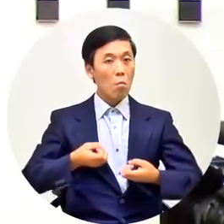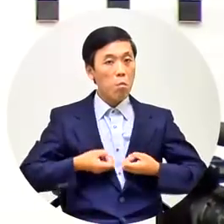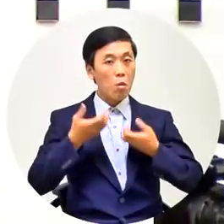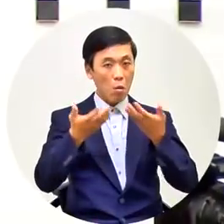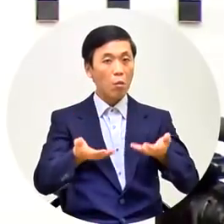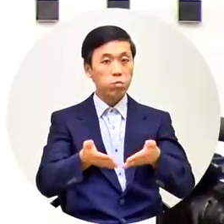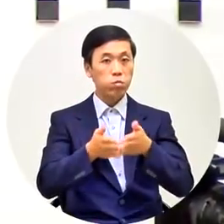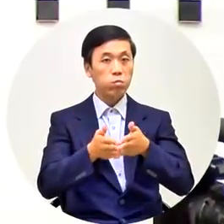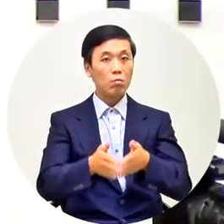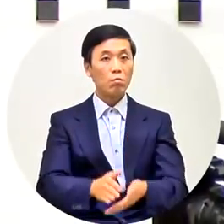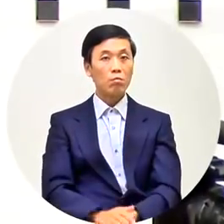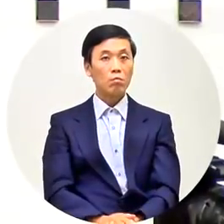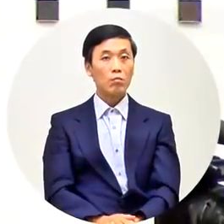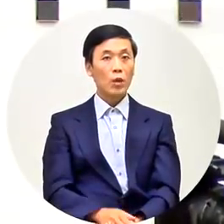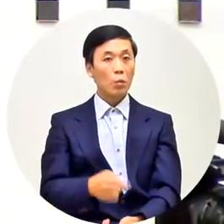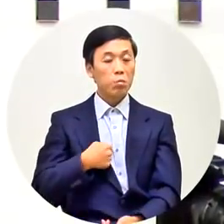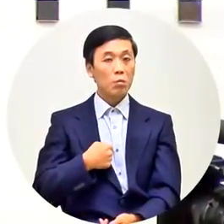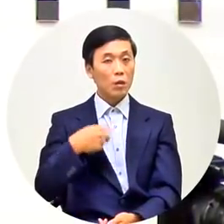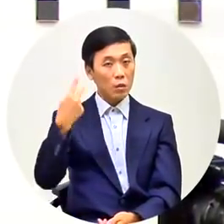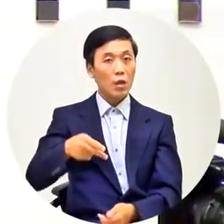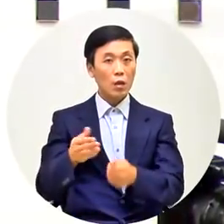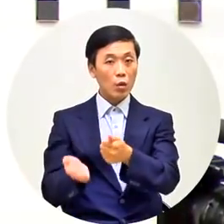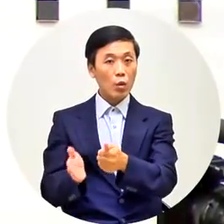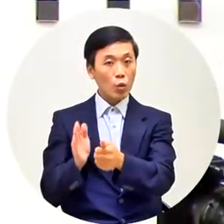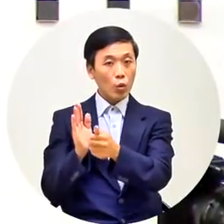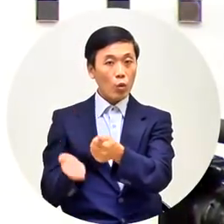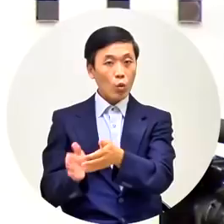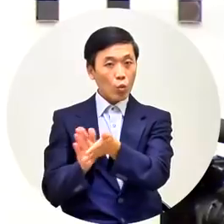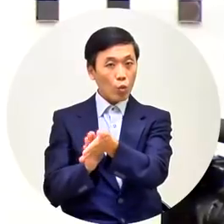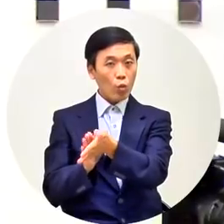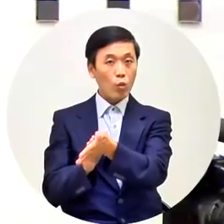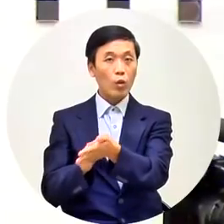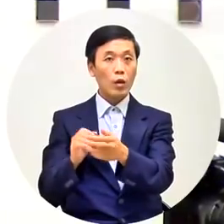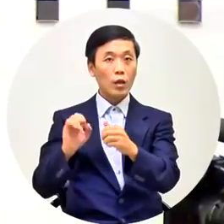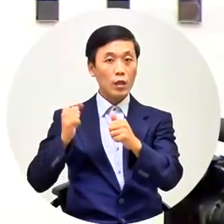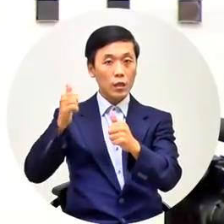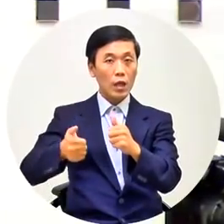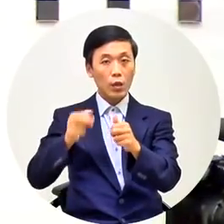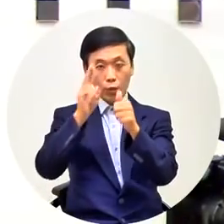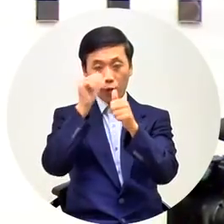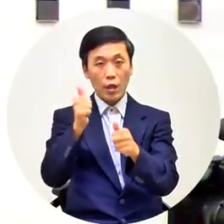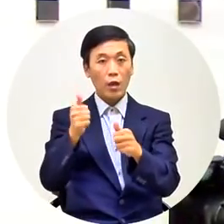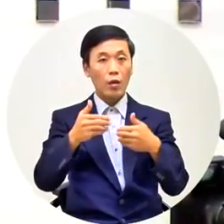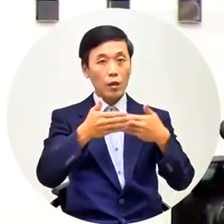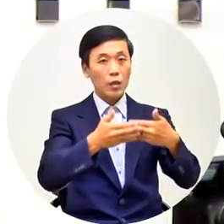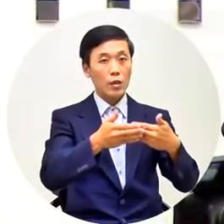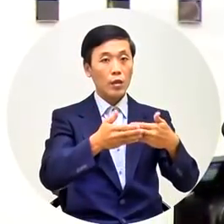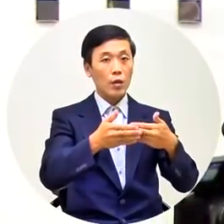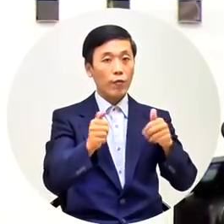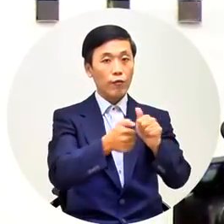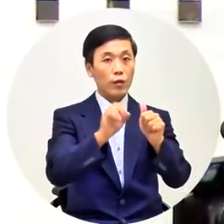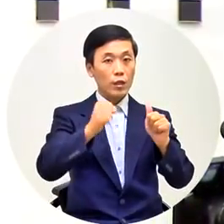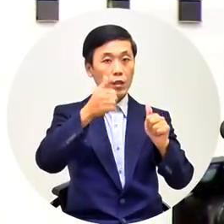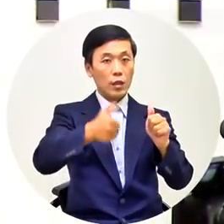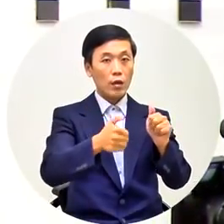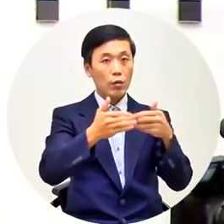也要特别恭喜徐议长还有陆副议长能够高票当选议长跟副议长。当然我也要在这